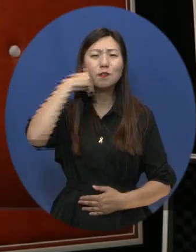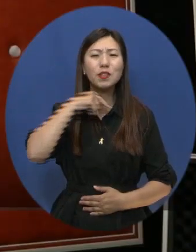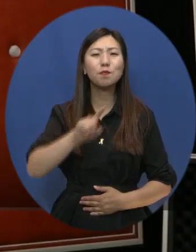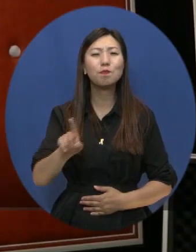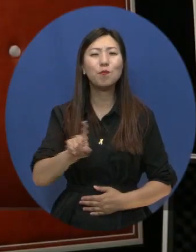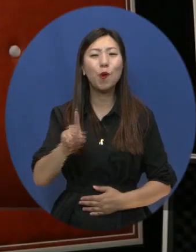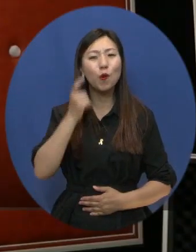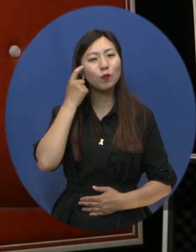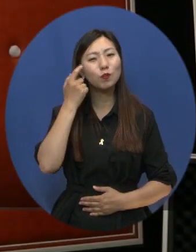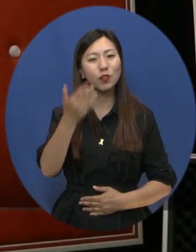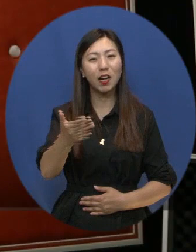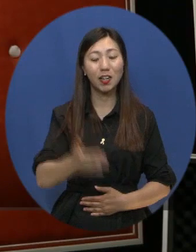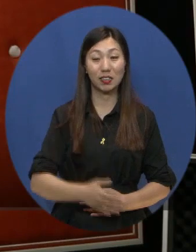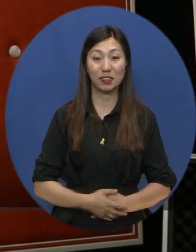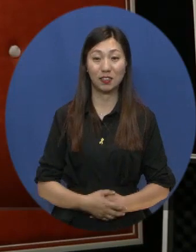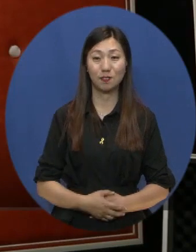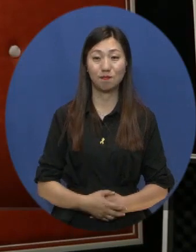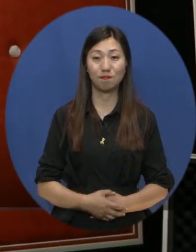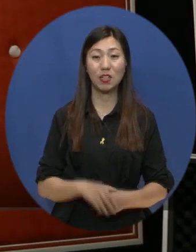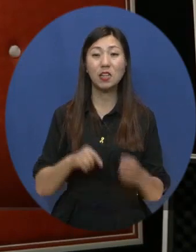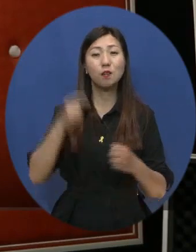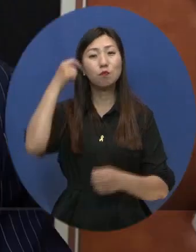부모님은?